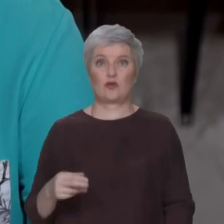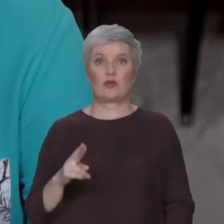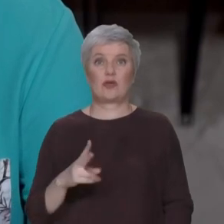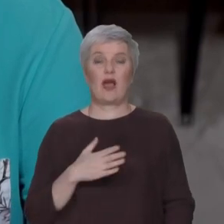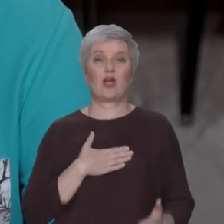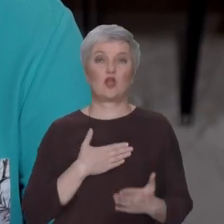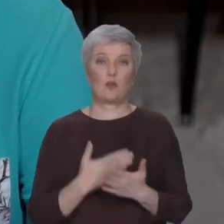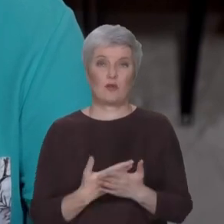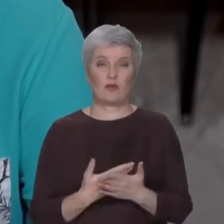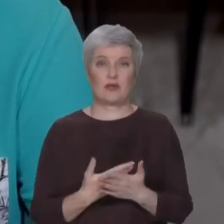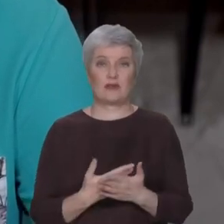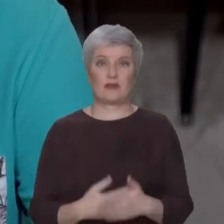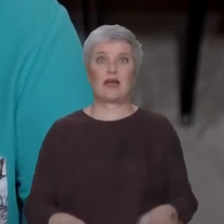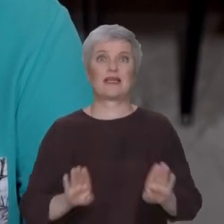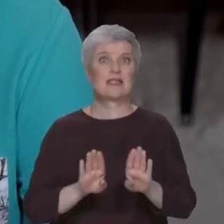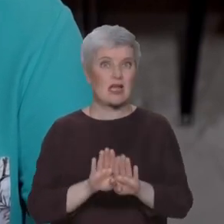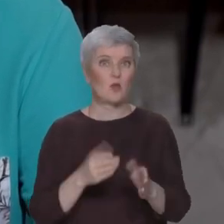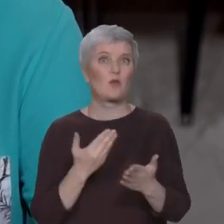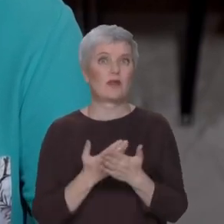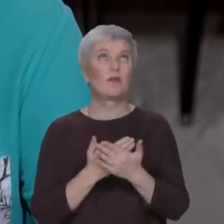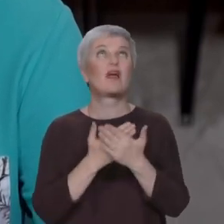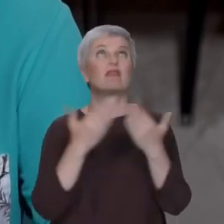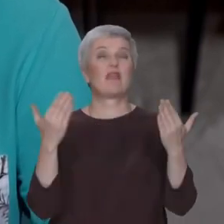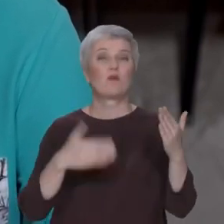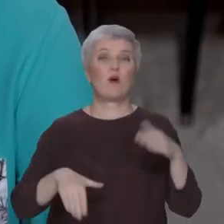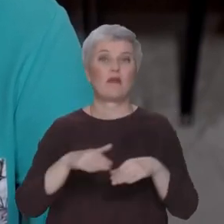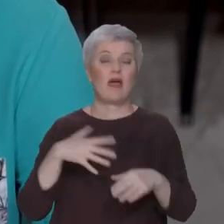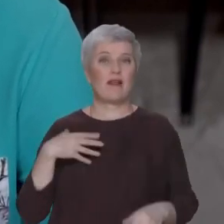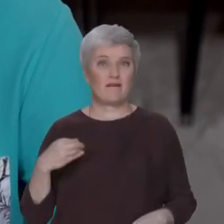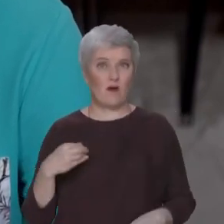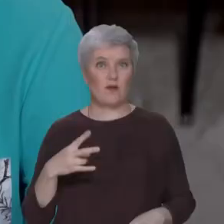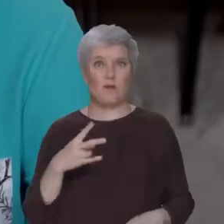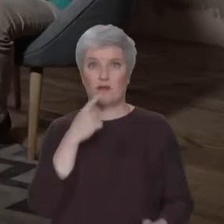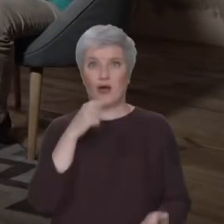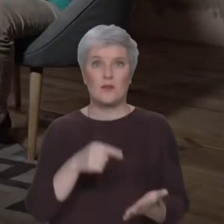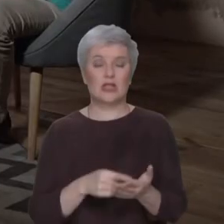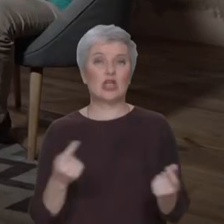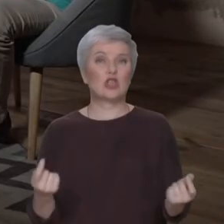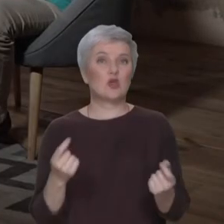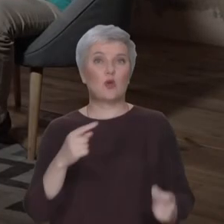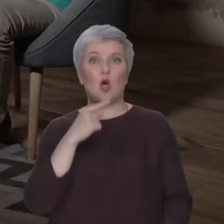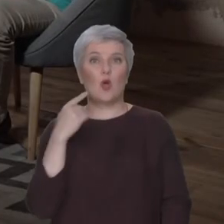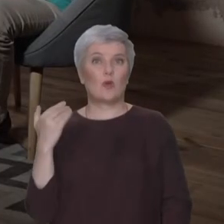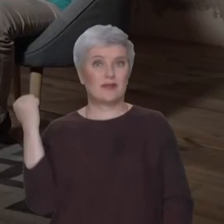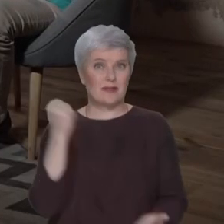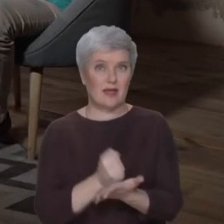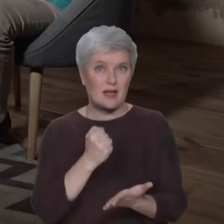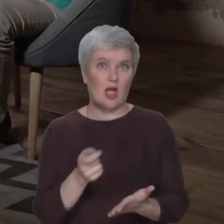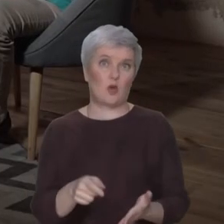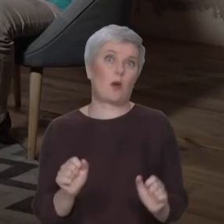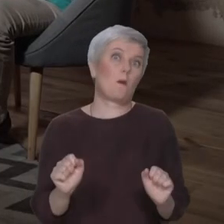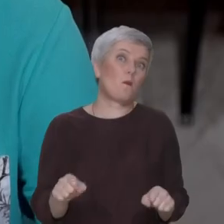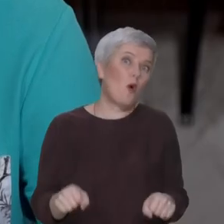волонтери. Закриють, наприклад, небо над Львовом, і туди не прилетить жодна ракета російська, то